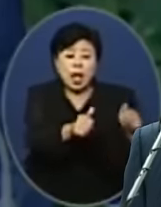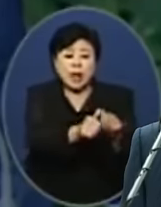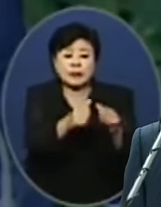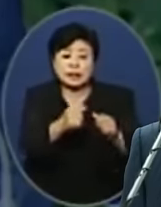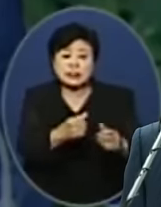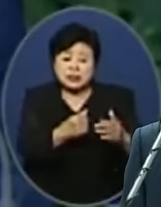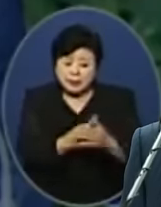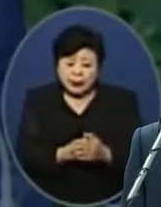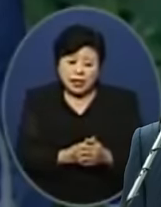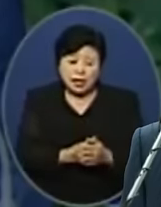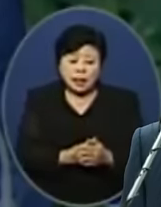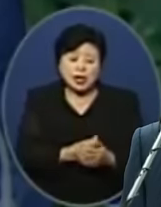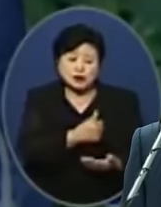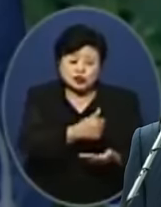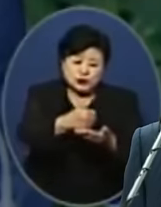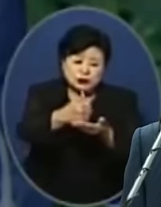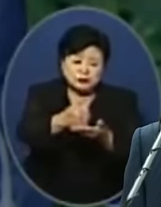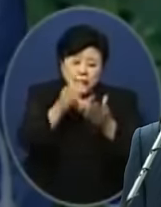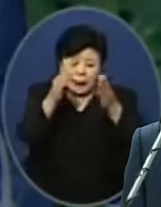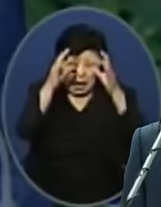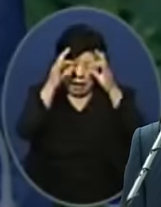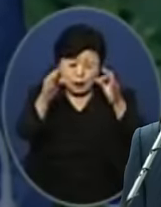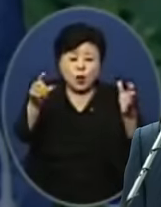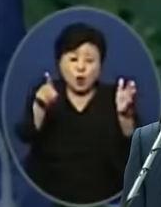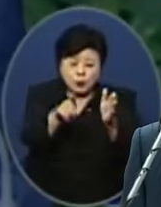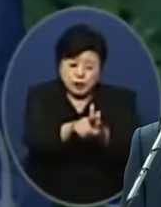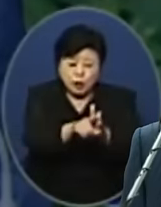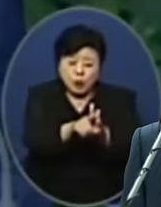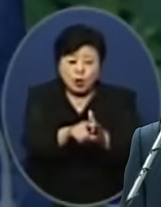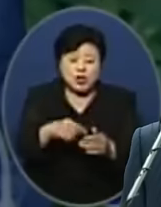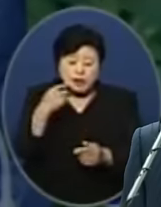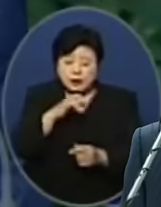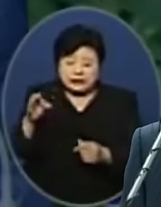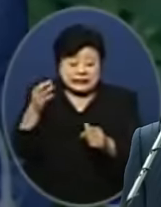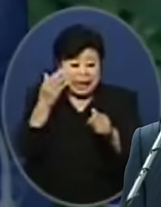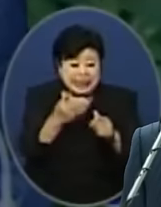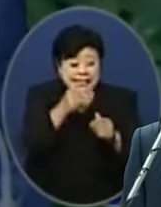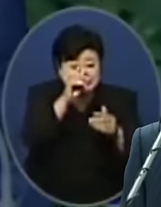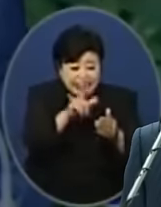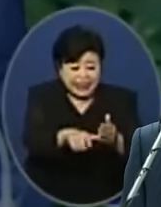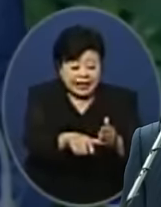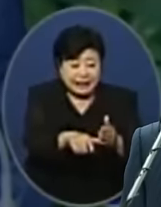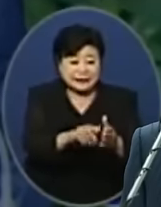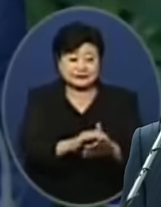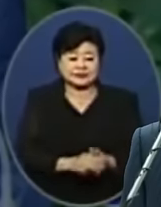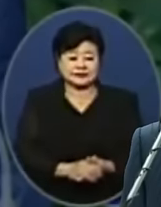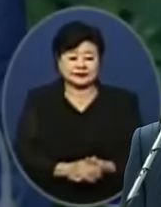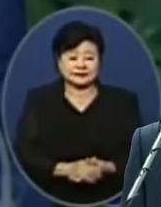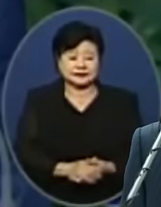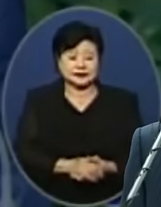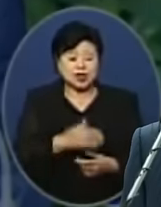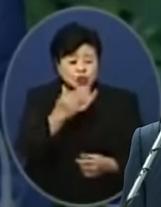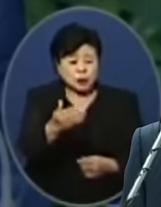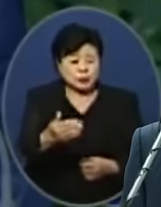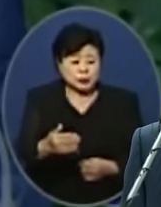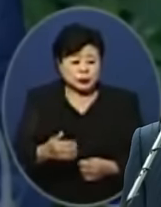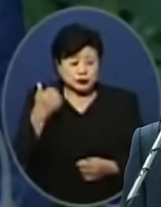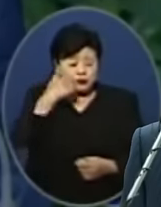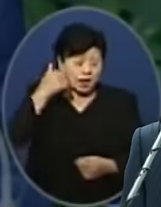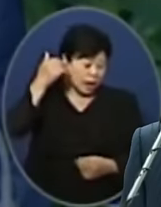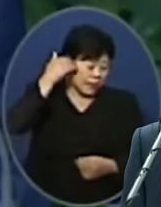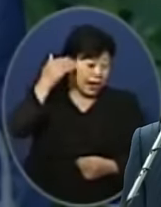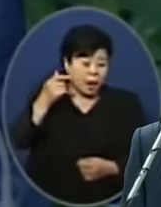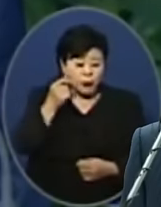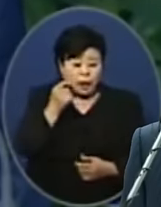계시고 여러분 그 주님을 바라보고 믿고 입으로 시인하면 누가 여러분을 건드린다